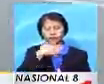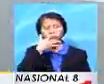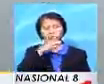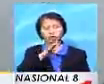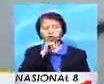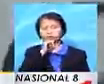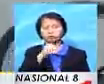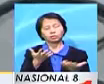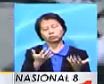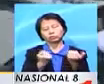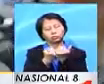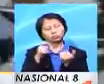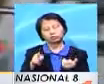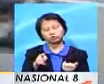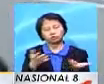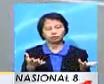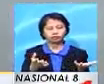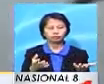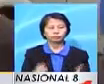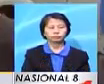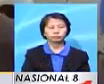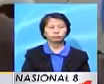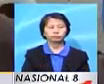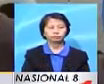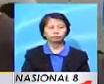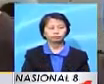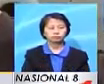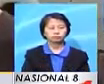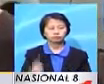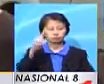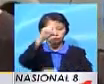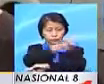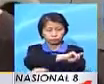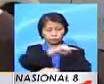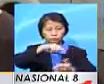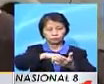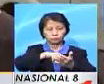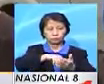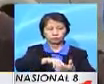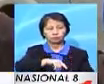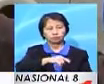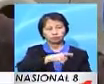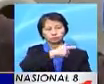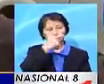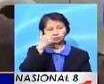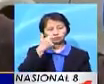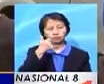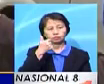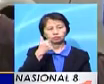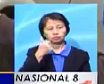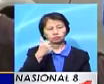nasib tidak berpihak kepada mereka. Hari ini sasar breakaway.